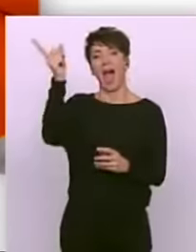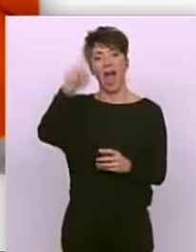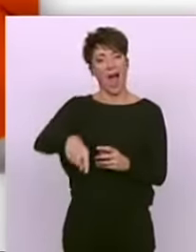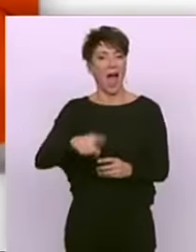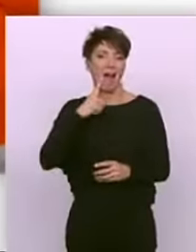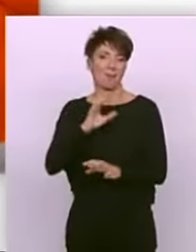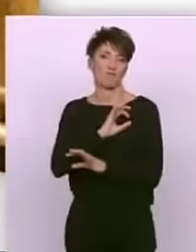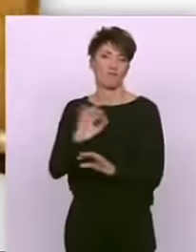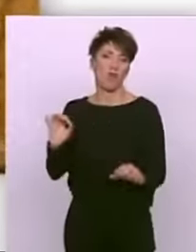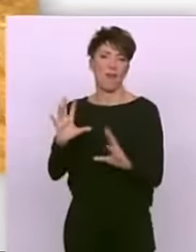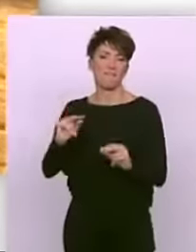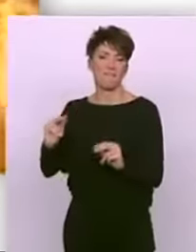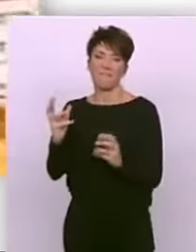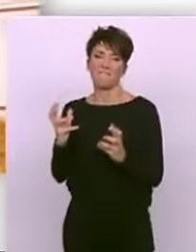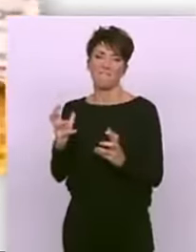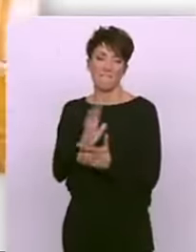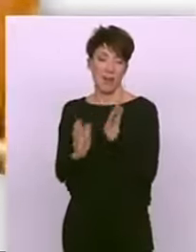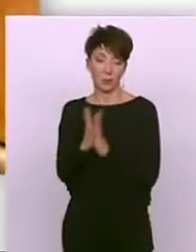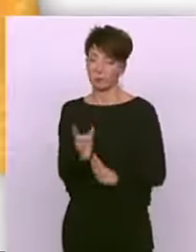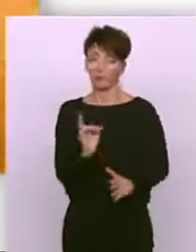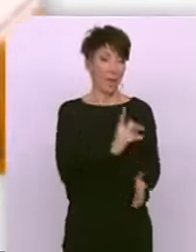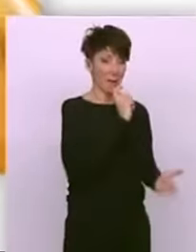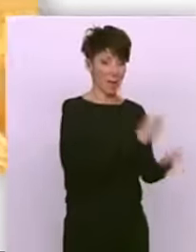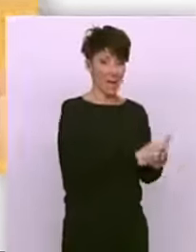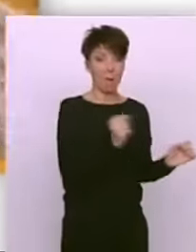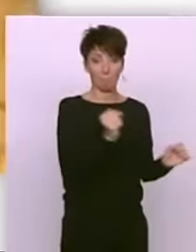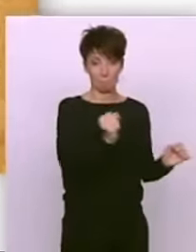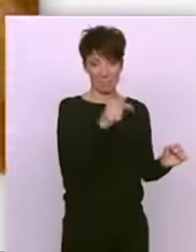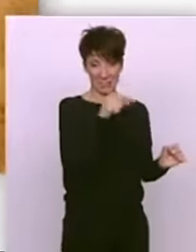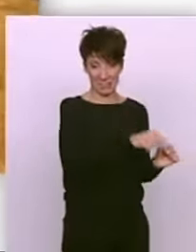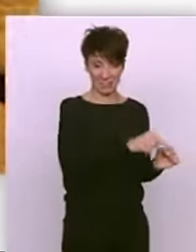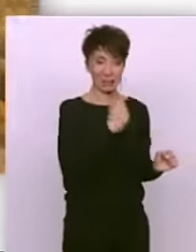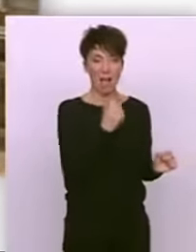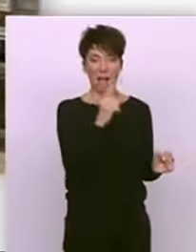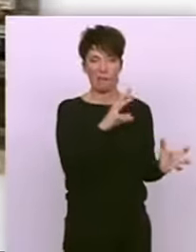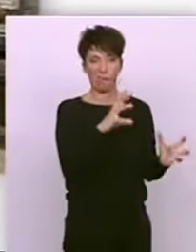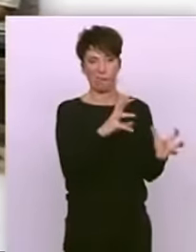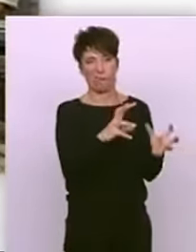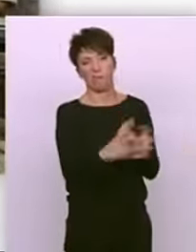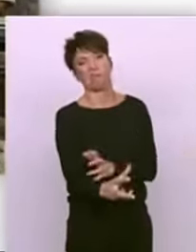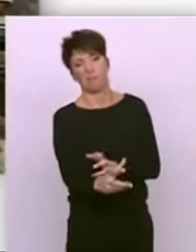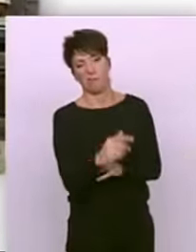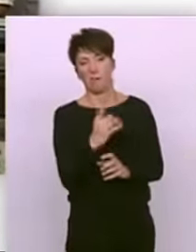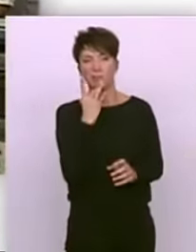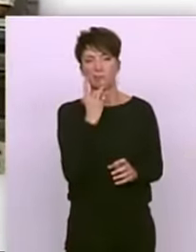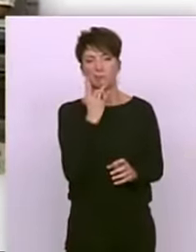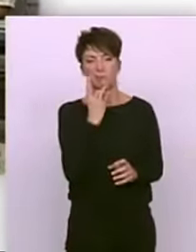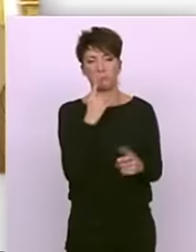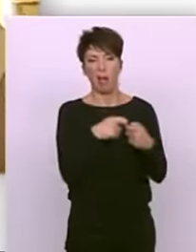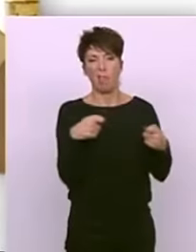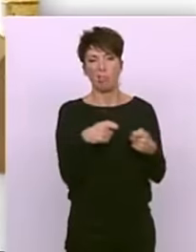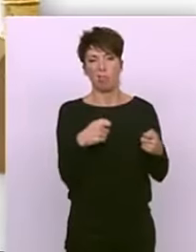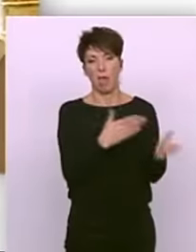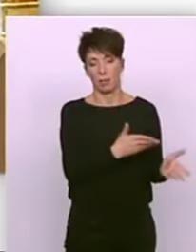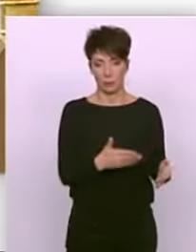μέρα σχεδόν το ίδιο φρέσκια. Αν πάρετε ένα ψωμί το οποίο είναι κατεψυγμένο και το αφήσει την επόμενη μέρα, έχει γίνει ένα ξεροκόμματο ή ένα λάστιχο.